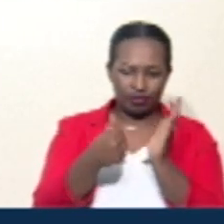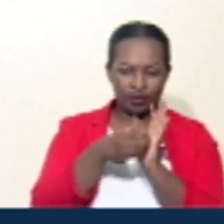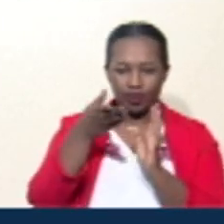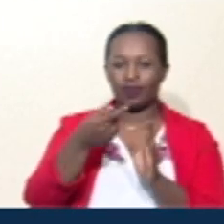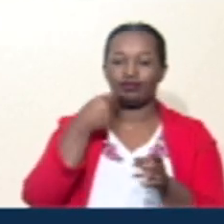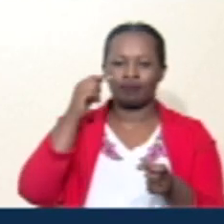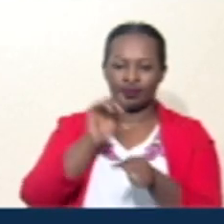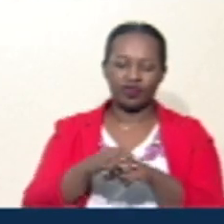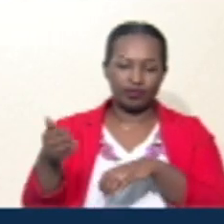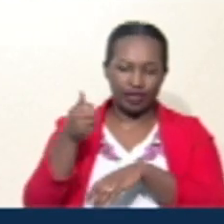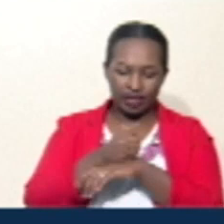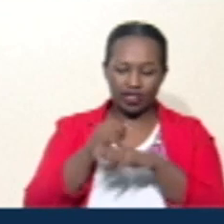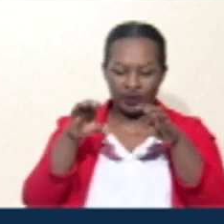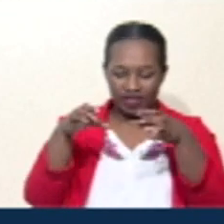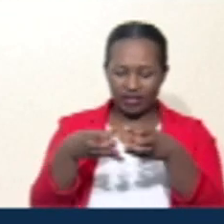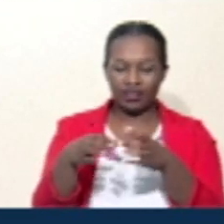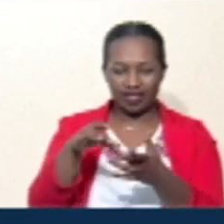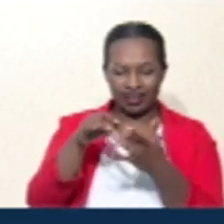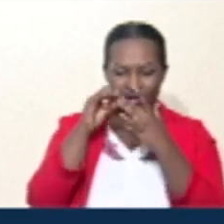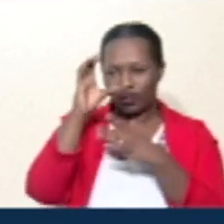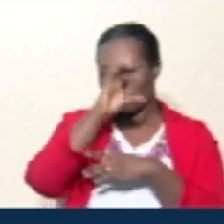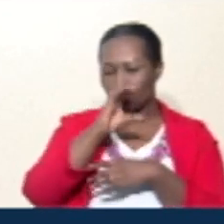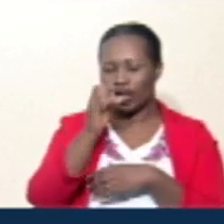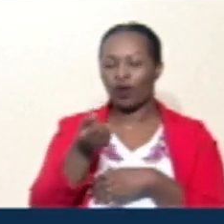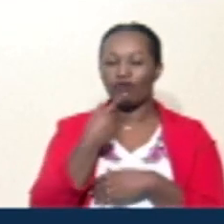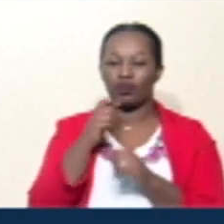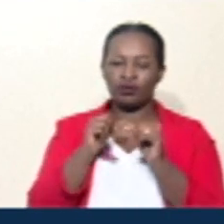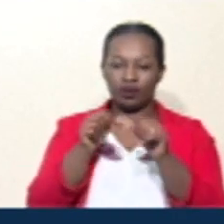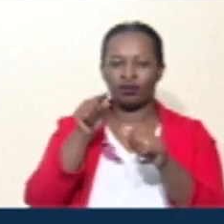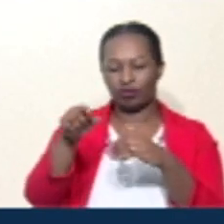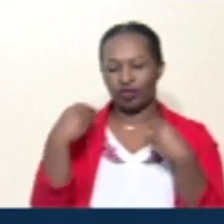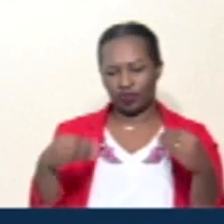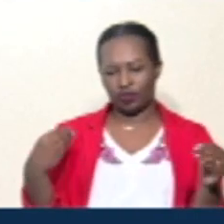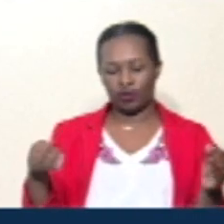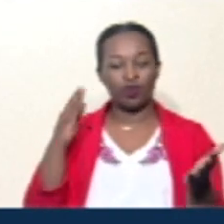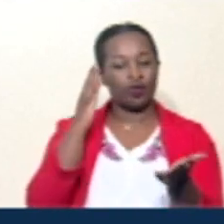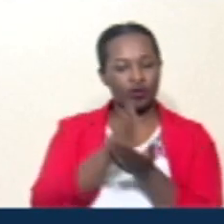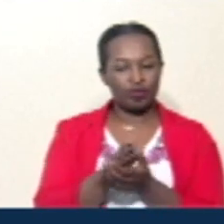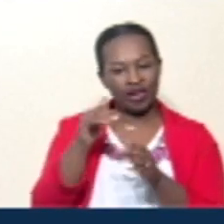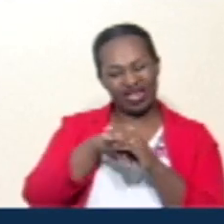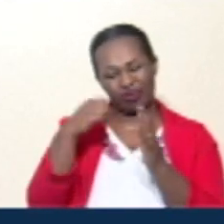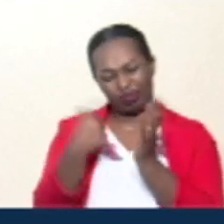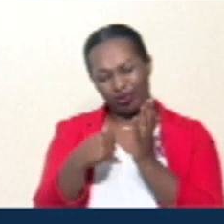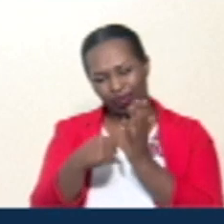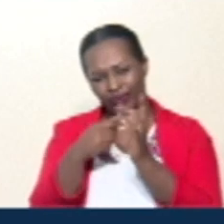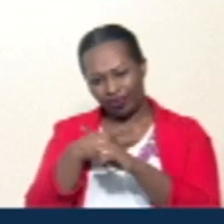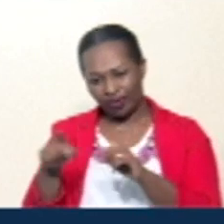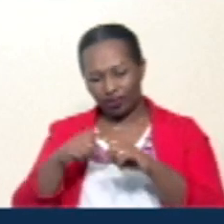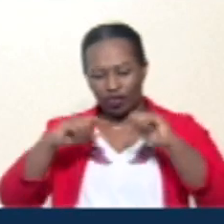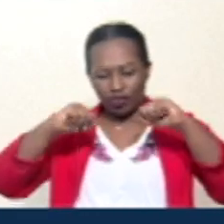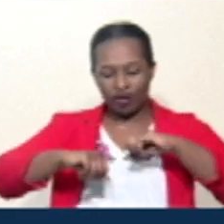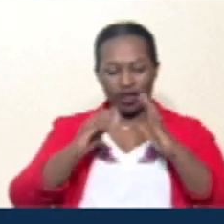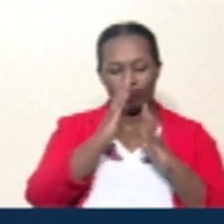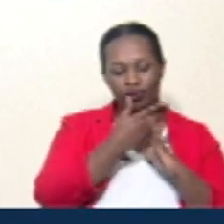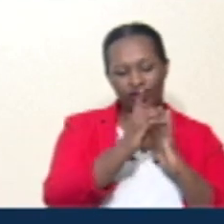ko agiye gushyirwaho itsinda ryihariye mu gushakira umuti urambye w'iri soko. Nibyo byo muvuga, nibyo harimo ibibazo bitandukanye by'ubwumvikane hagati